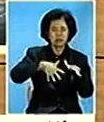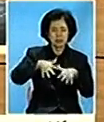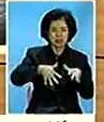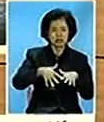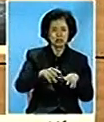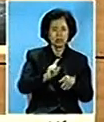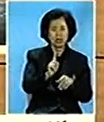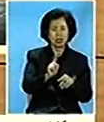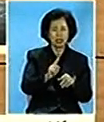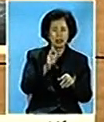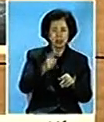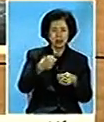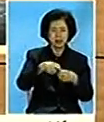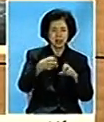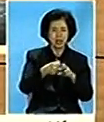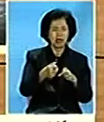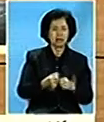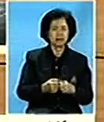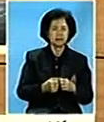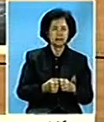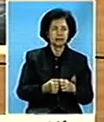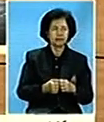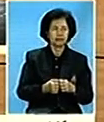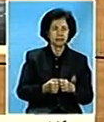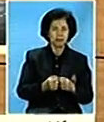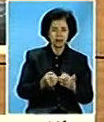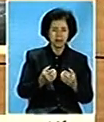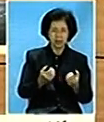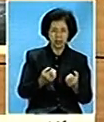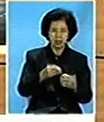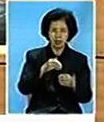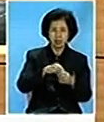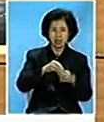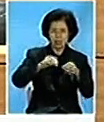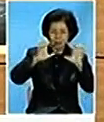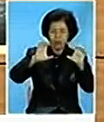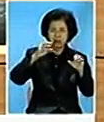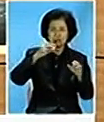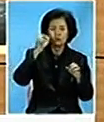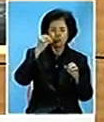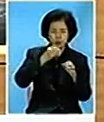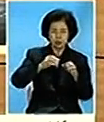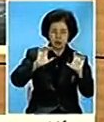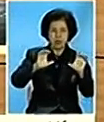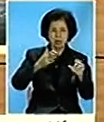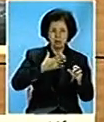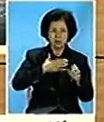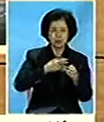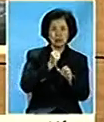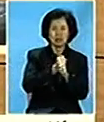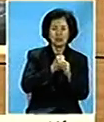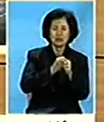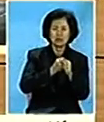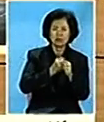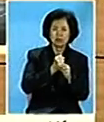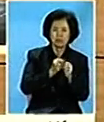คือปัญหาซึ่งพี่น้องประชาชนได้เผชิญอยู่ในเวลานี้ภายใต้การบริหารของรัฐบาลทุกรัฐบาลครับผมได้เดินทางไปคณะกรรมการบ้